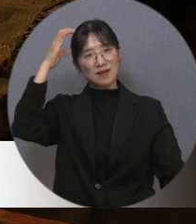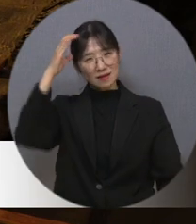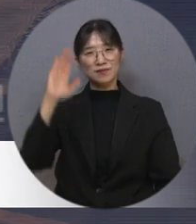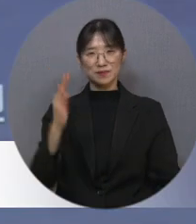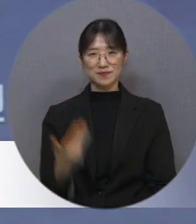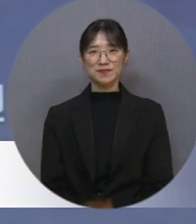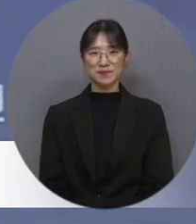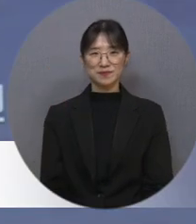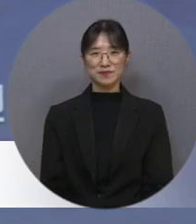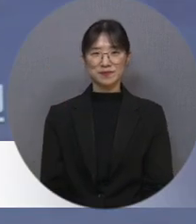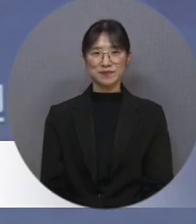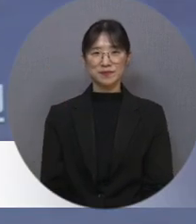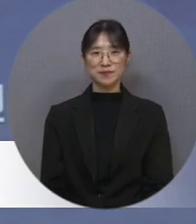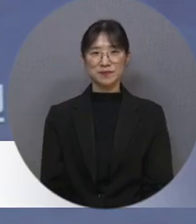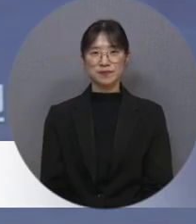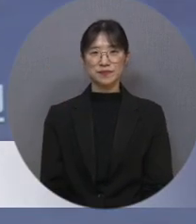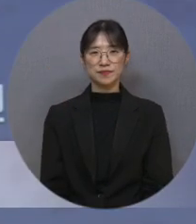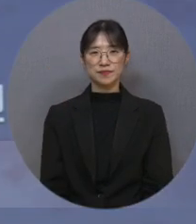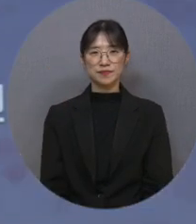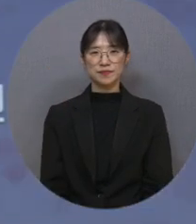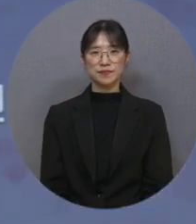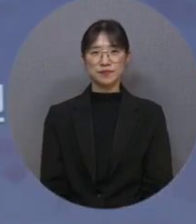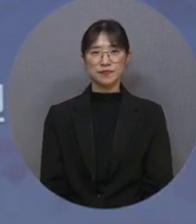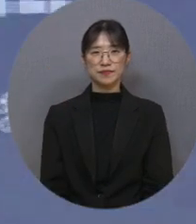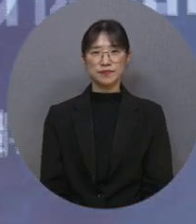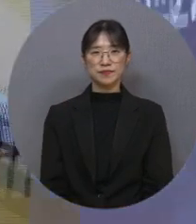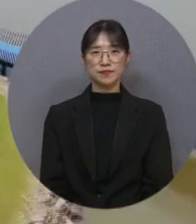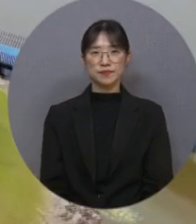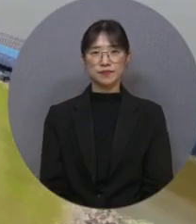기대됩니다. 복지TV 뉴스 정은현입니다.